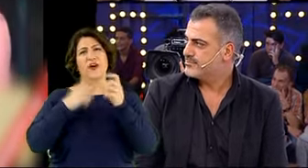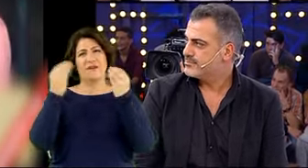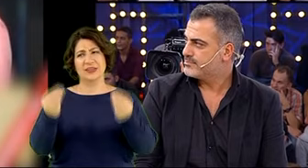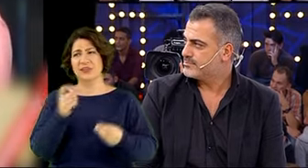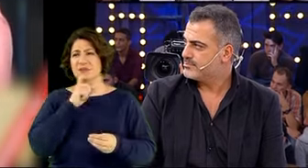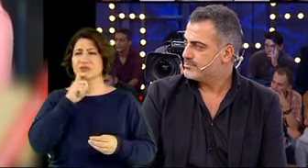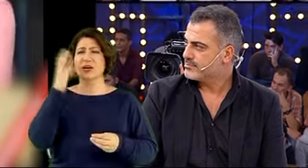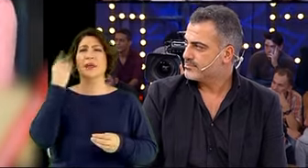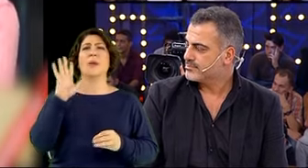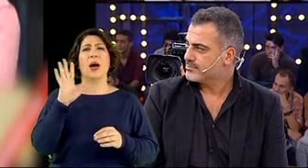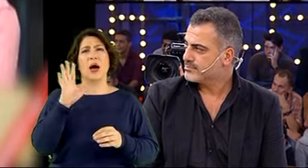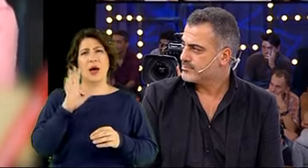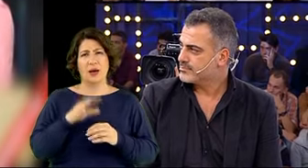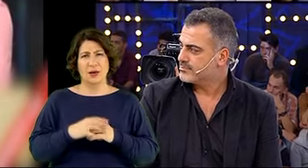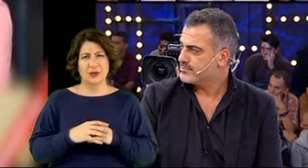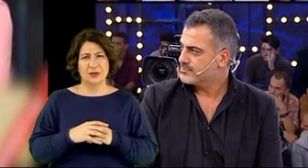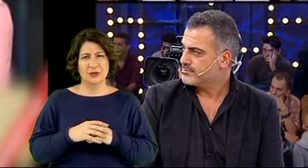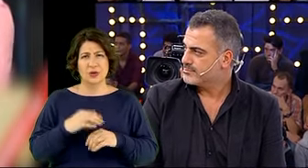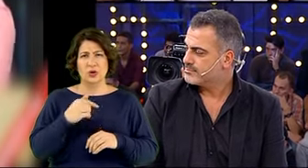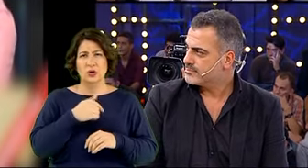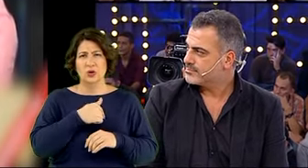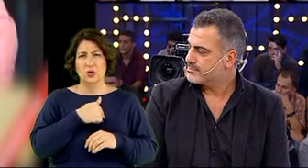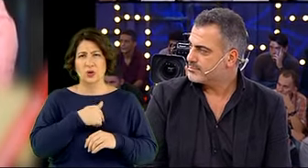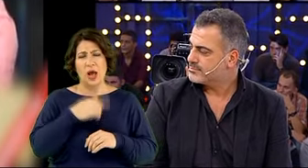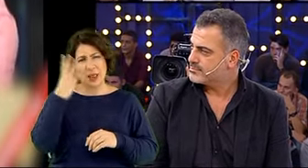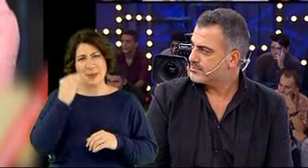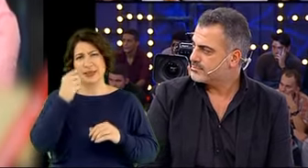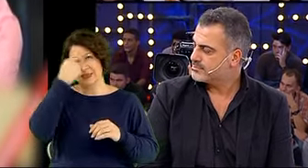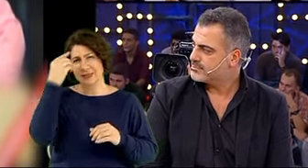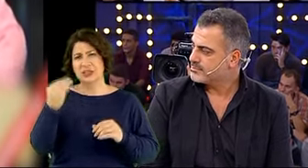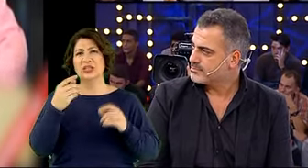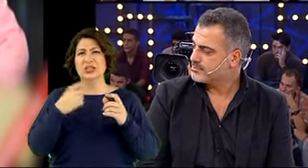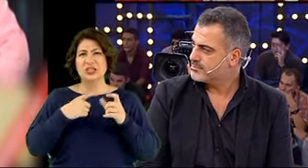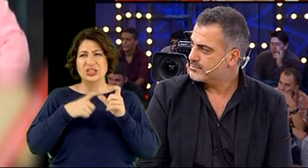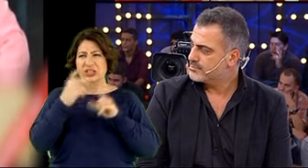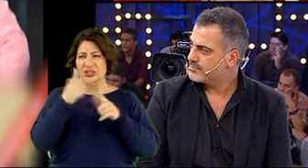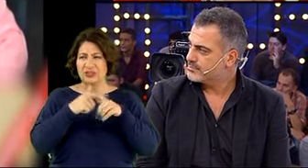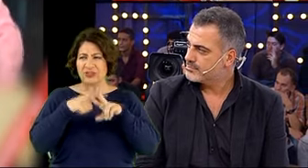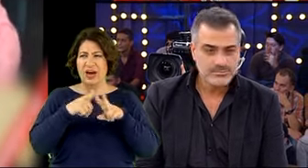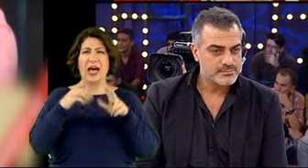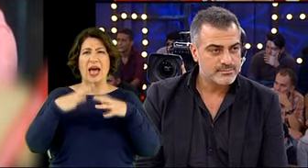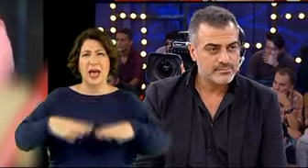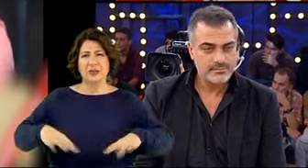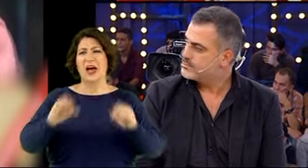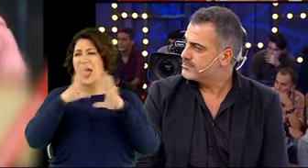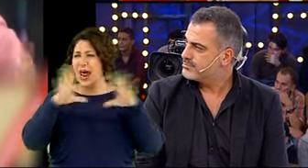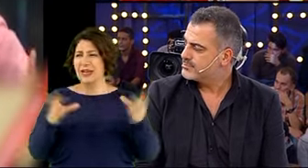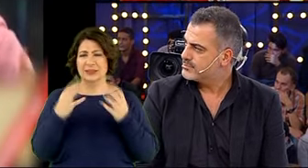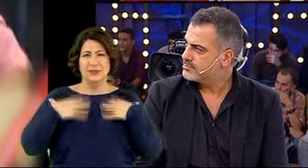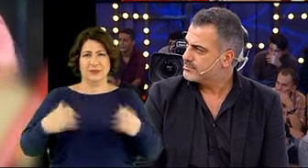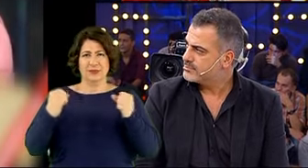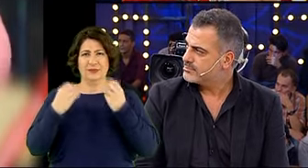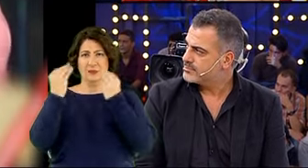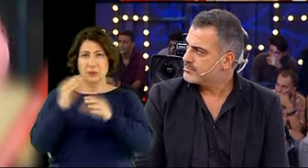anlamasa kadın. Merhamet eyler. Gönlünü anlamayı nasip eder. Şifa nasip eder. Beline, dizlerine, bacaklarına şifa nasip etsin. Şimdi geçti mi